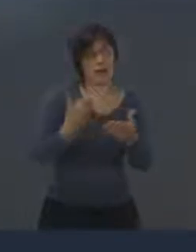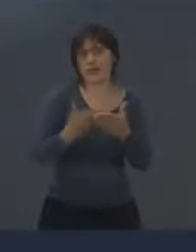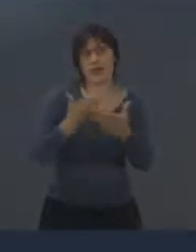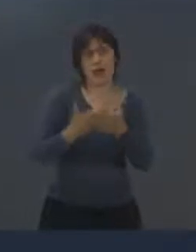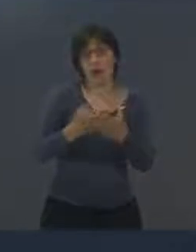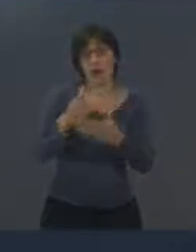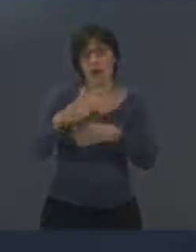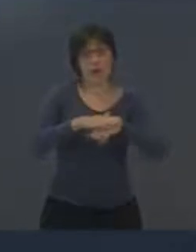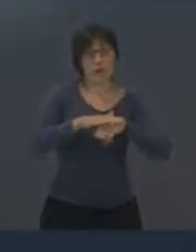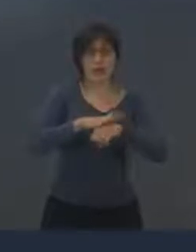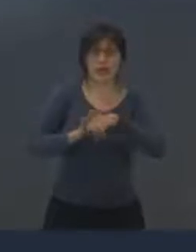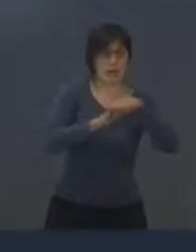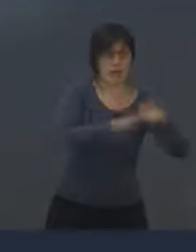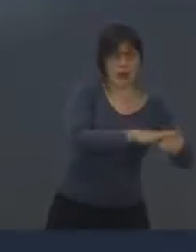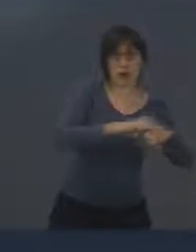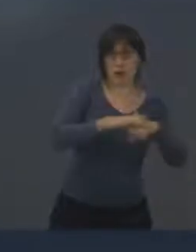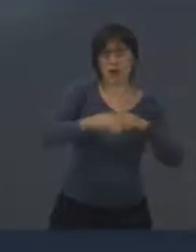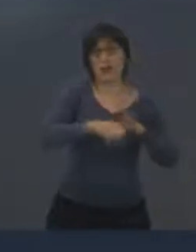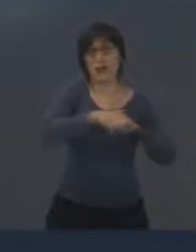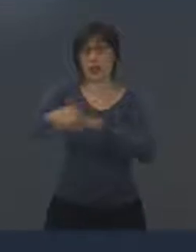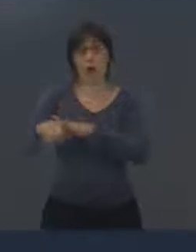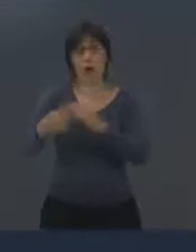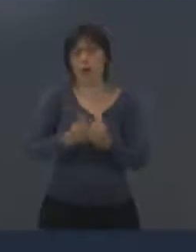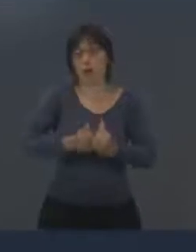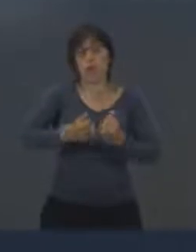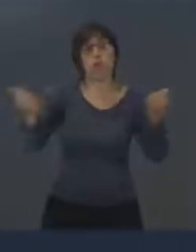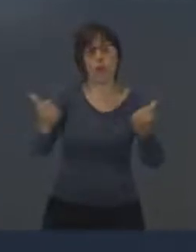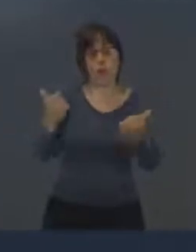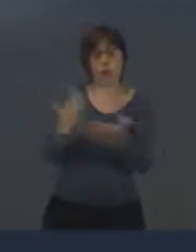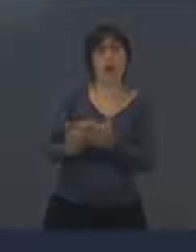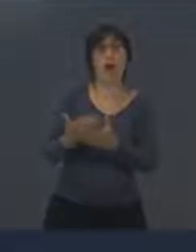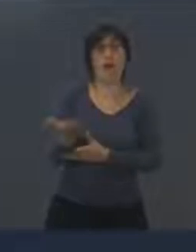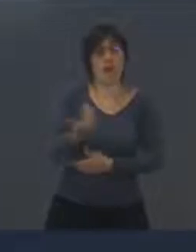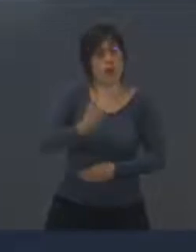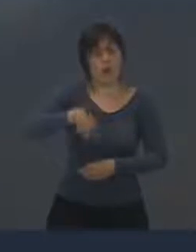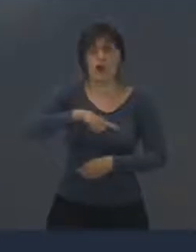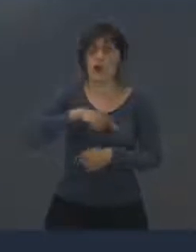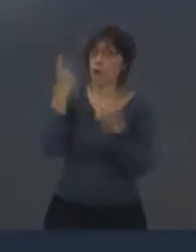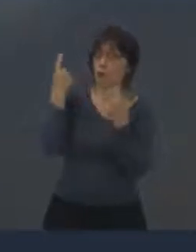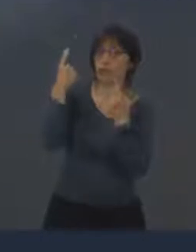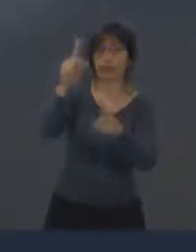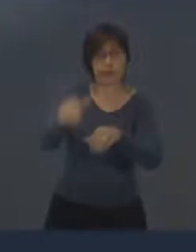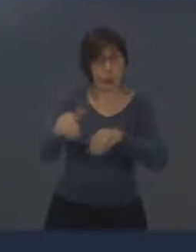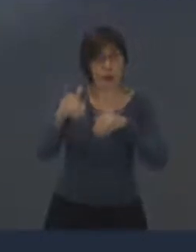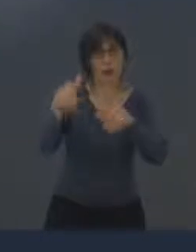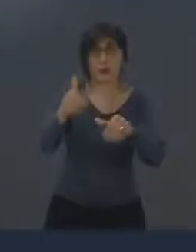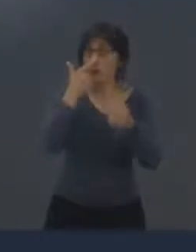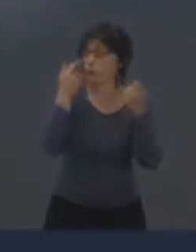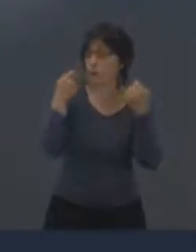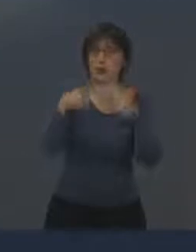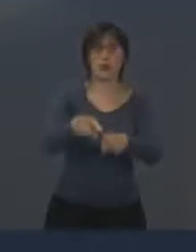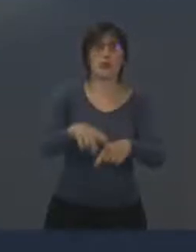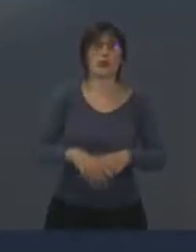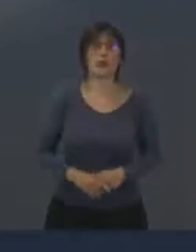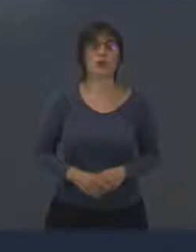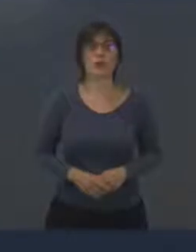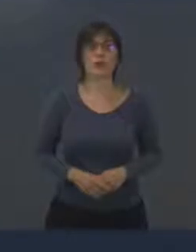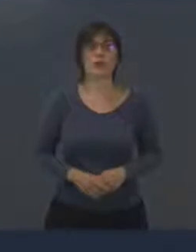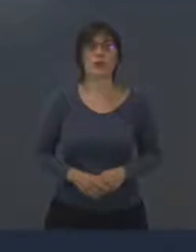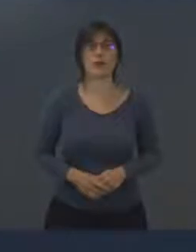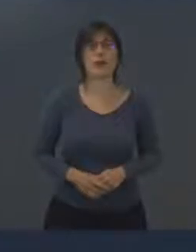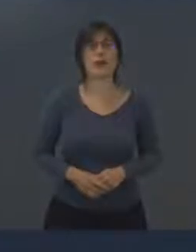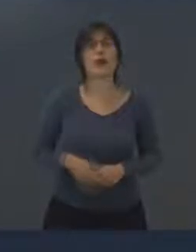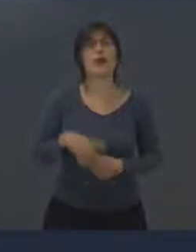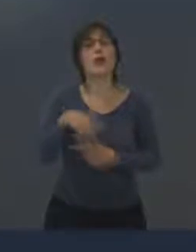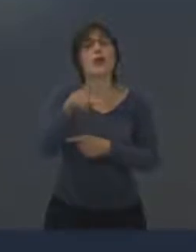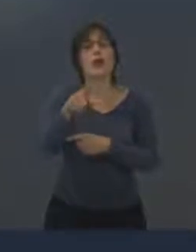droite comme la vôtre. Alors nous continuerons à la dénoncer parce que ce n'est pas juste. Calme plat aussi sur